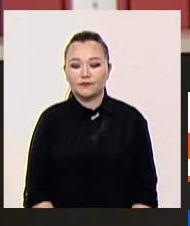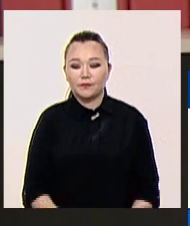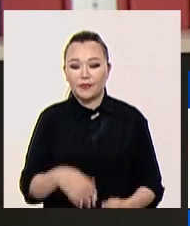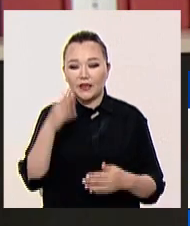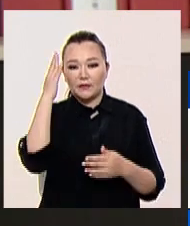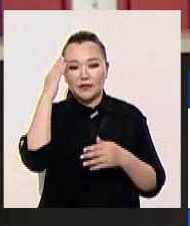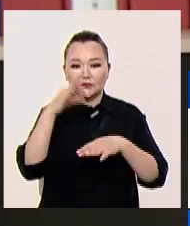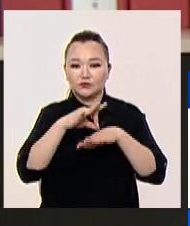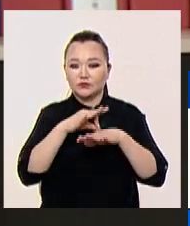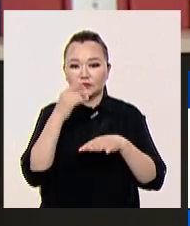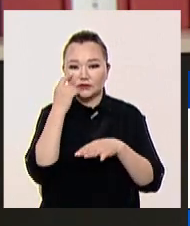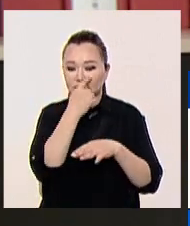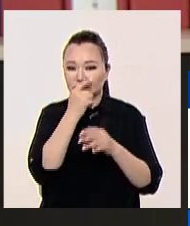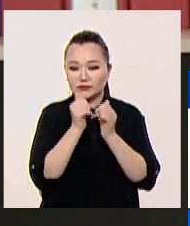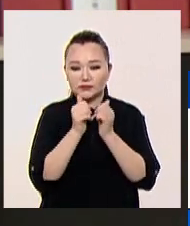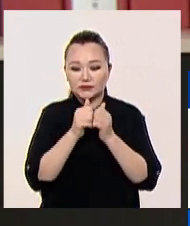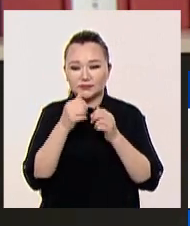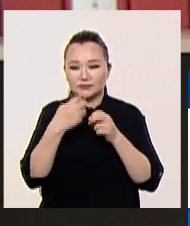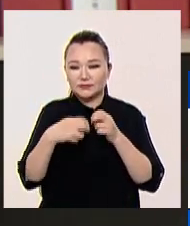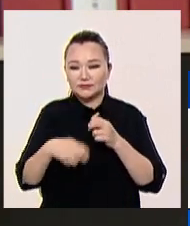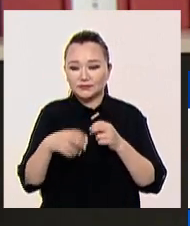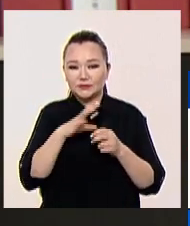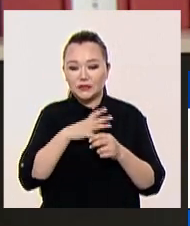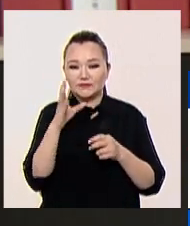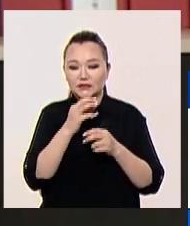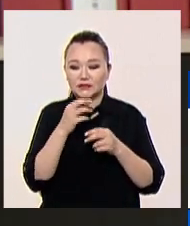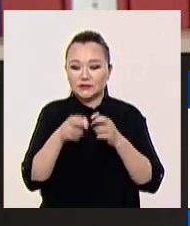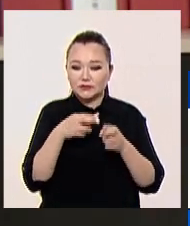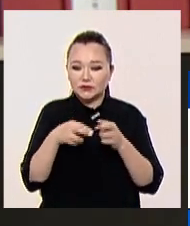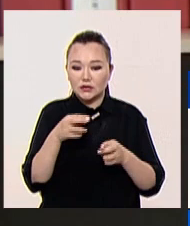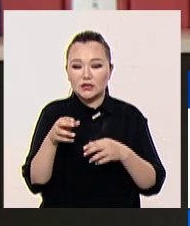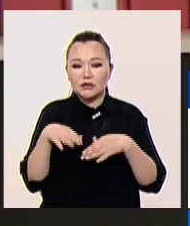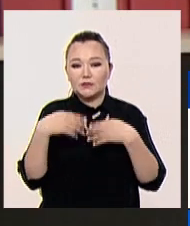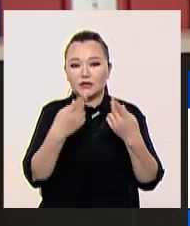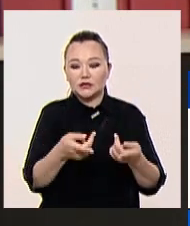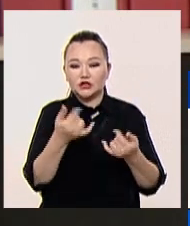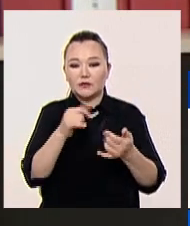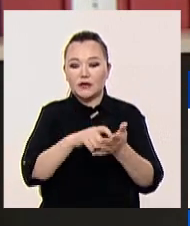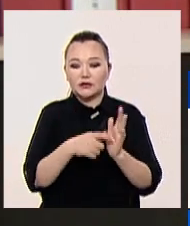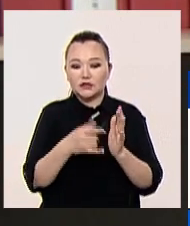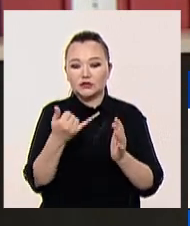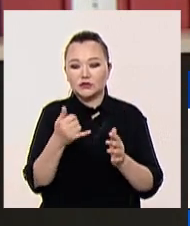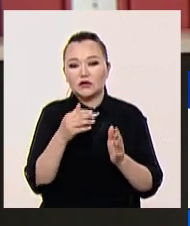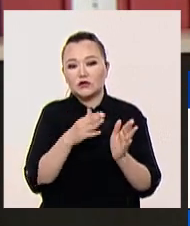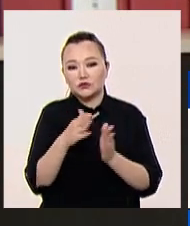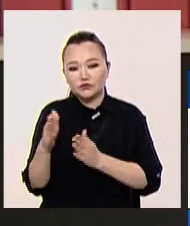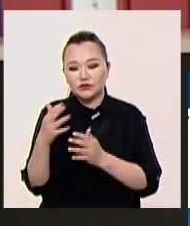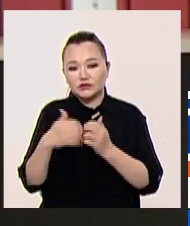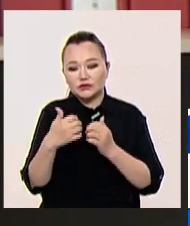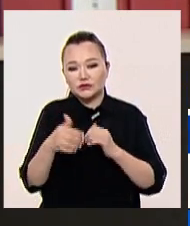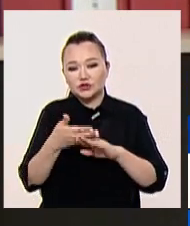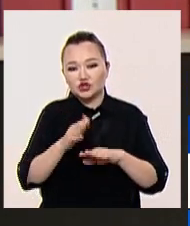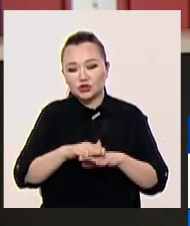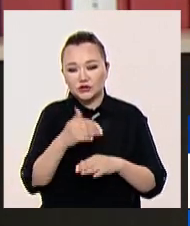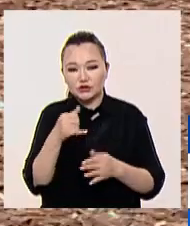Бас терісімен беті көздерінің айналасы жыртылған. Бірден ота жасалынып, кейін палатаға жатқызылды. Қазір баланың жағдайы қалыпты. Орташа ауыр жағдайда